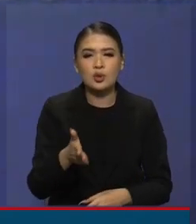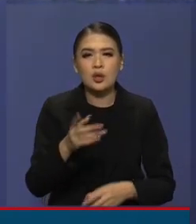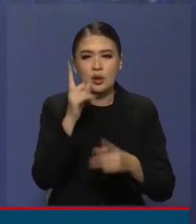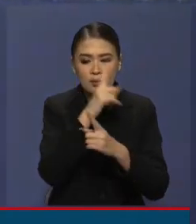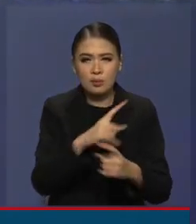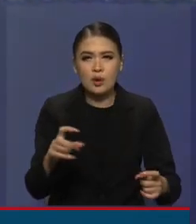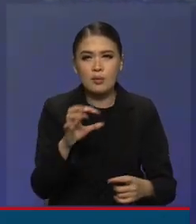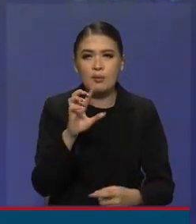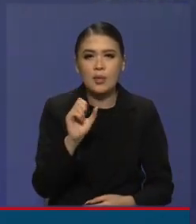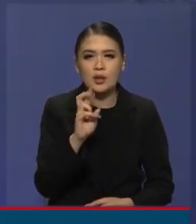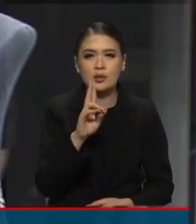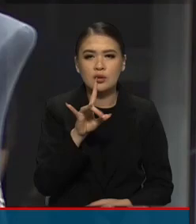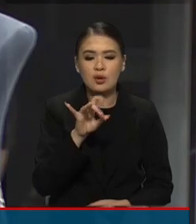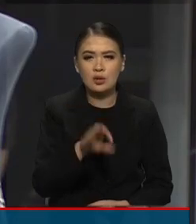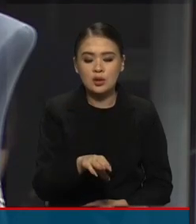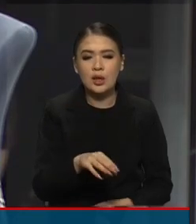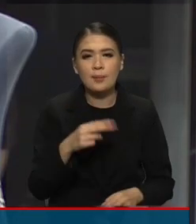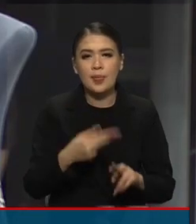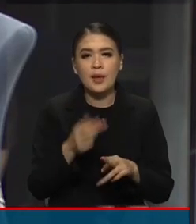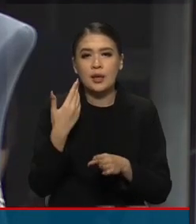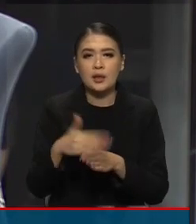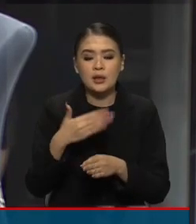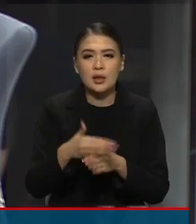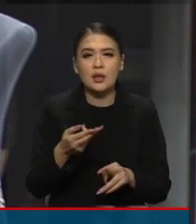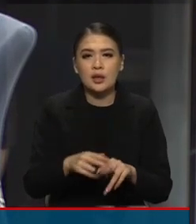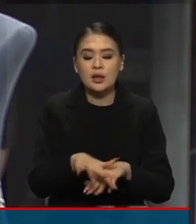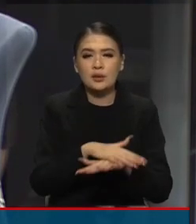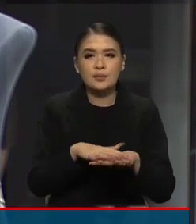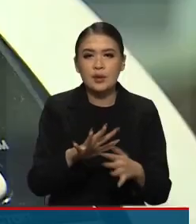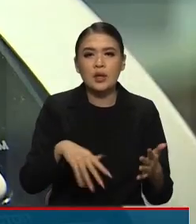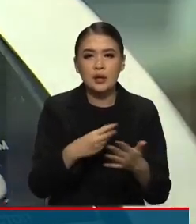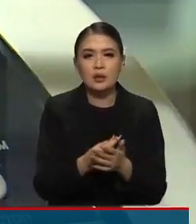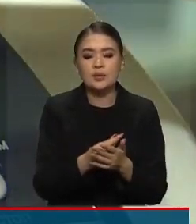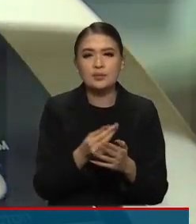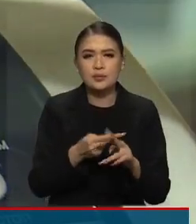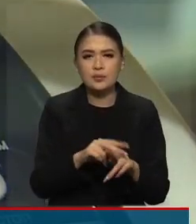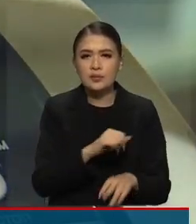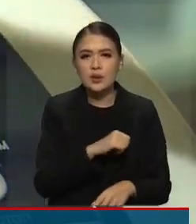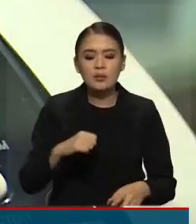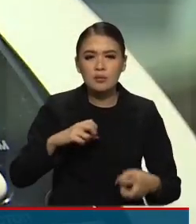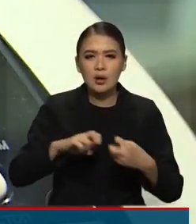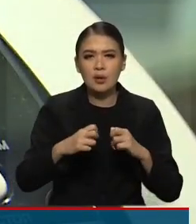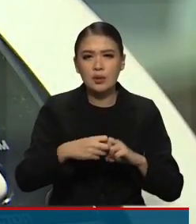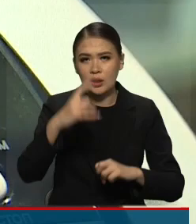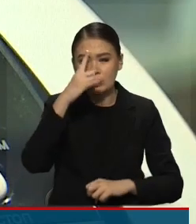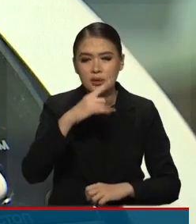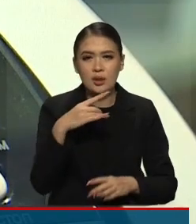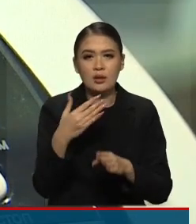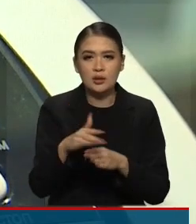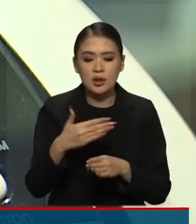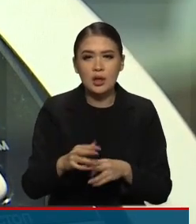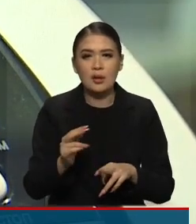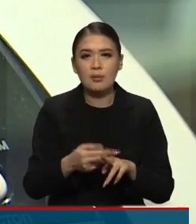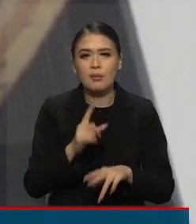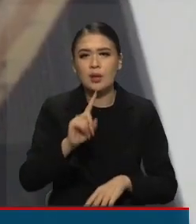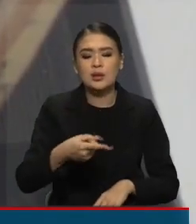учетом последствий. Закредитованность населения продолжает оставаться чуть ли не главной финансовой проблемой казахстанцев. Почти